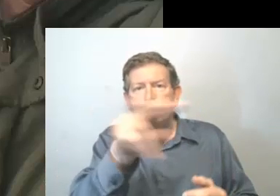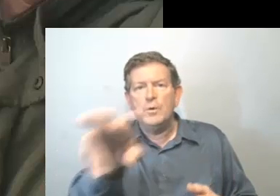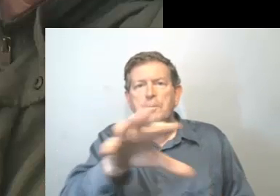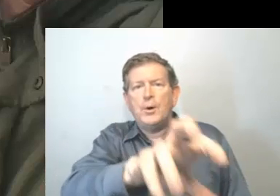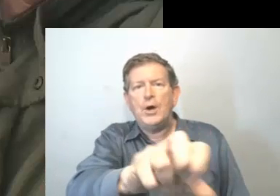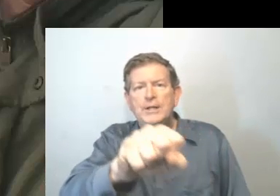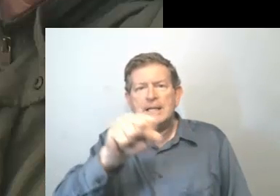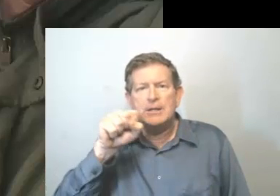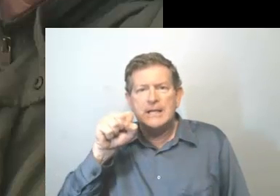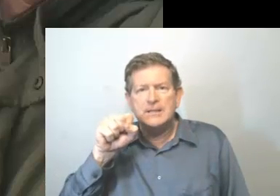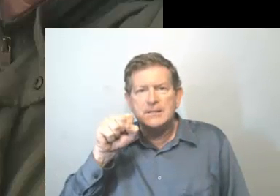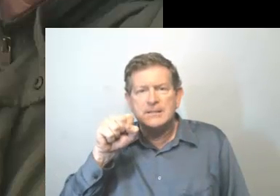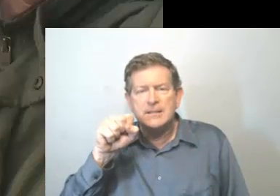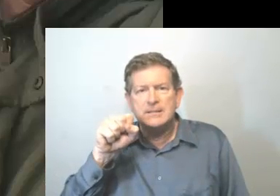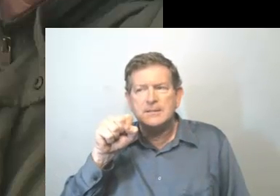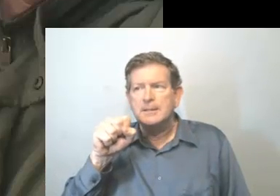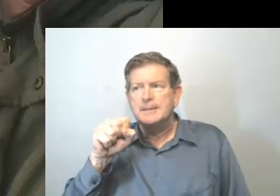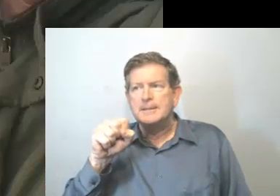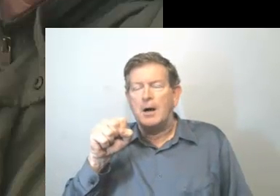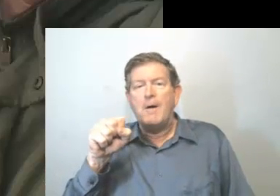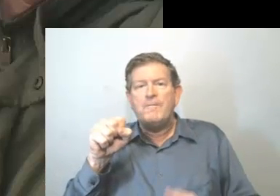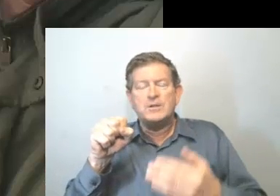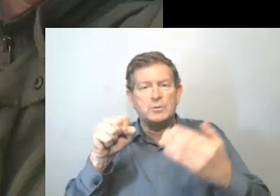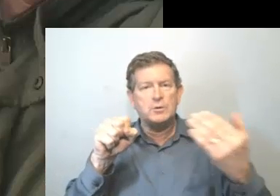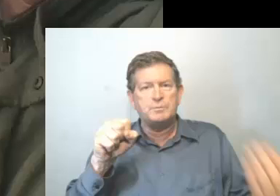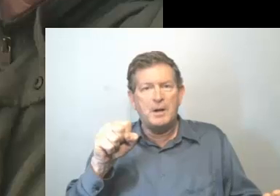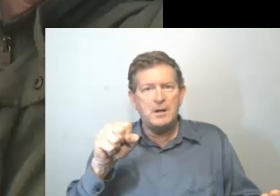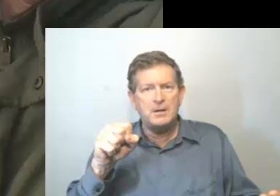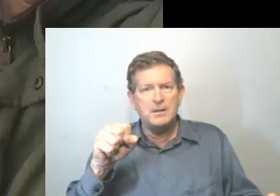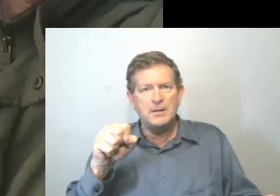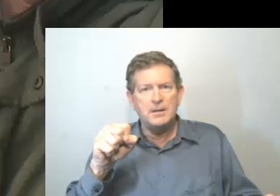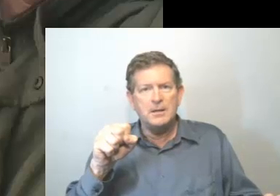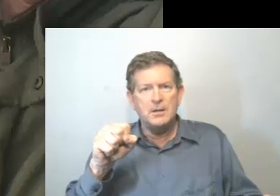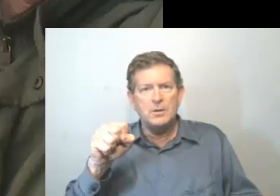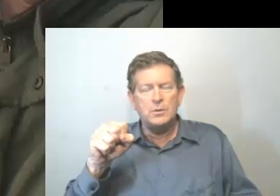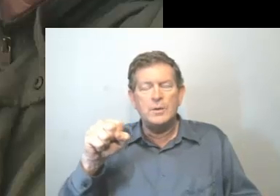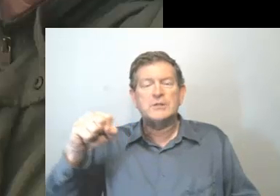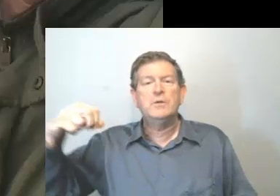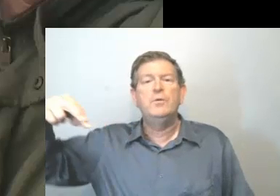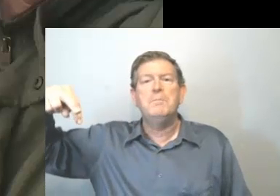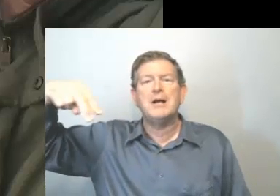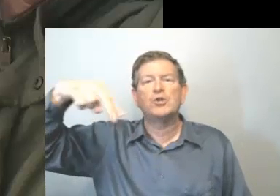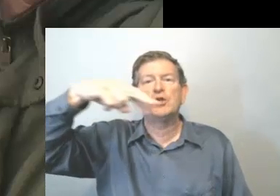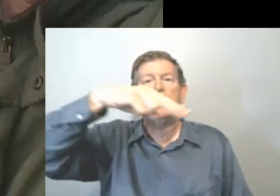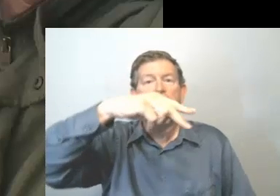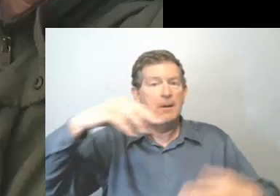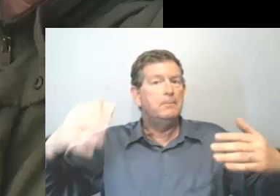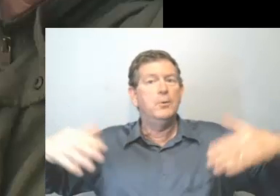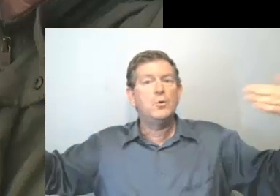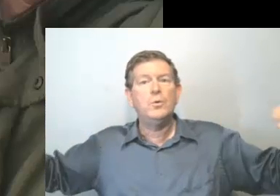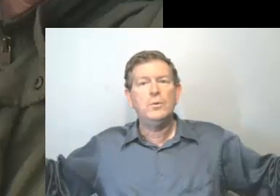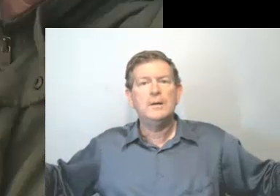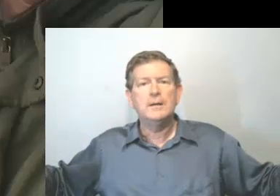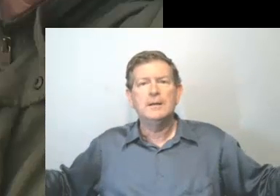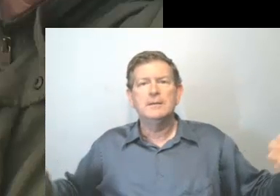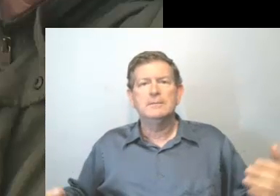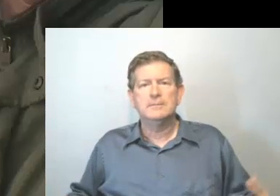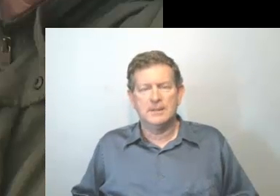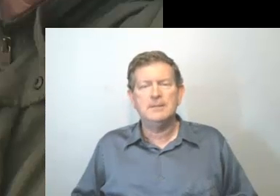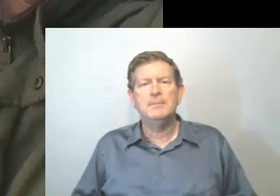Est-ce que vous prenez de l'exercice en faisant du sport ou est-ce que vous marchez